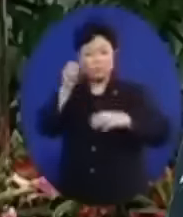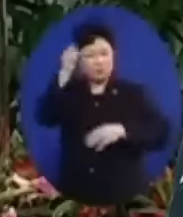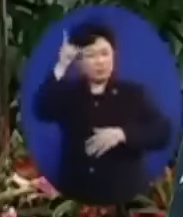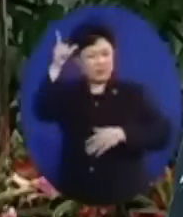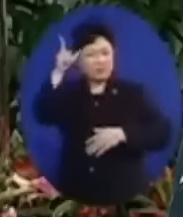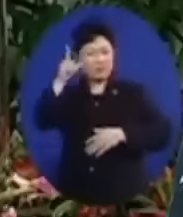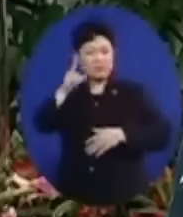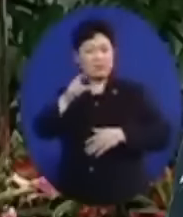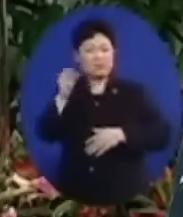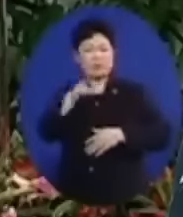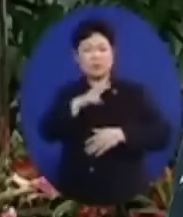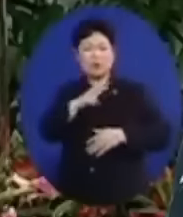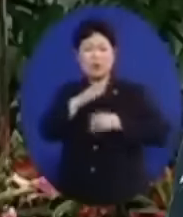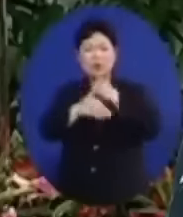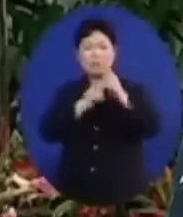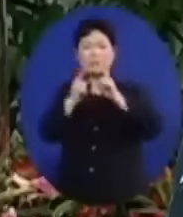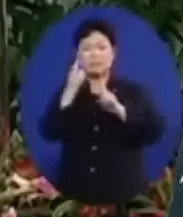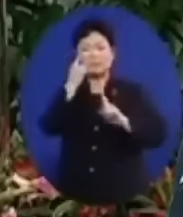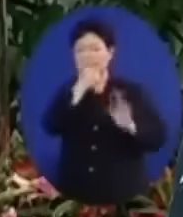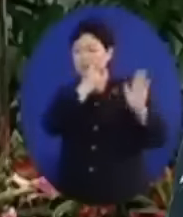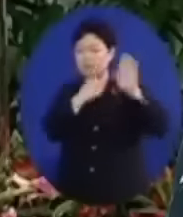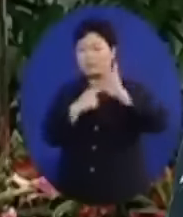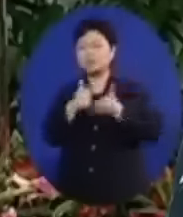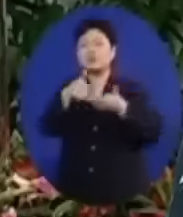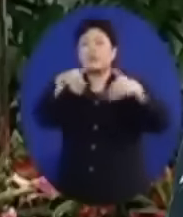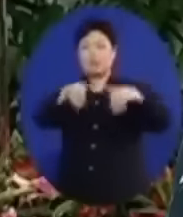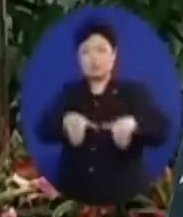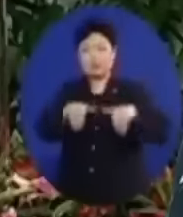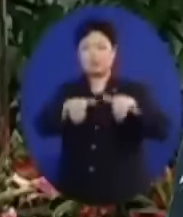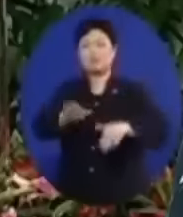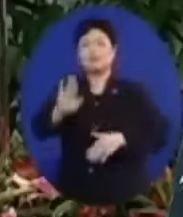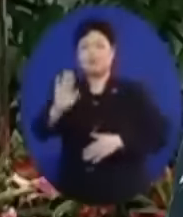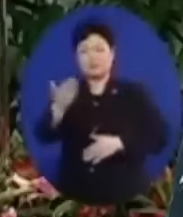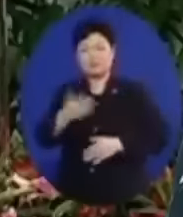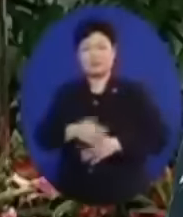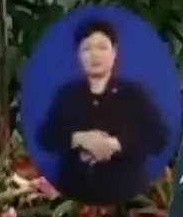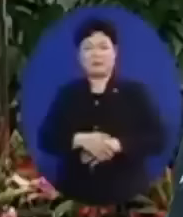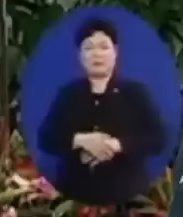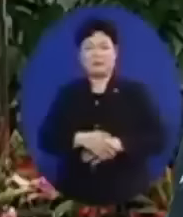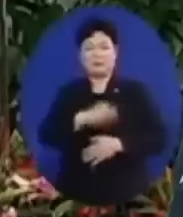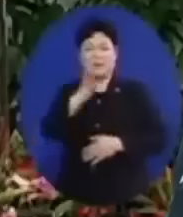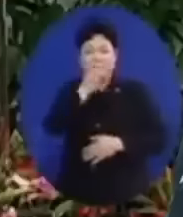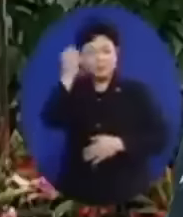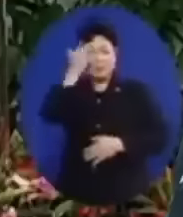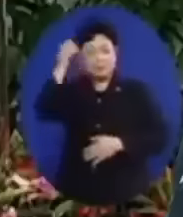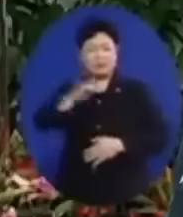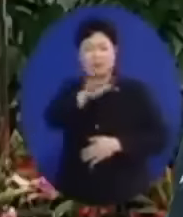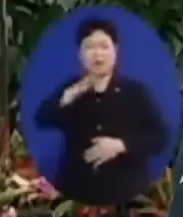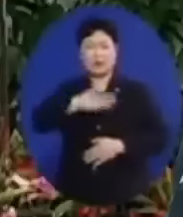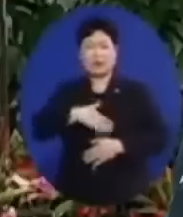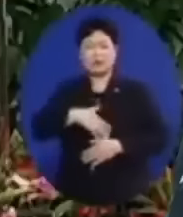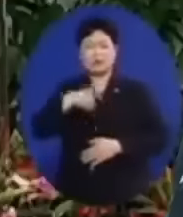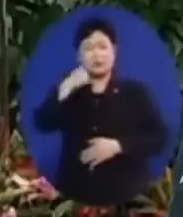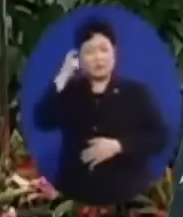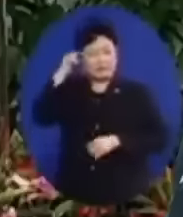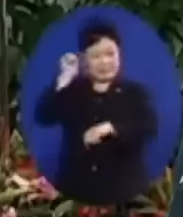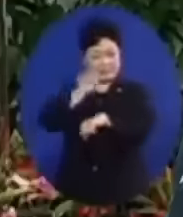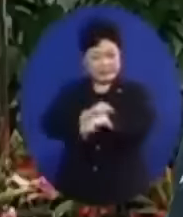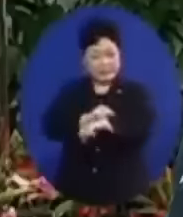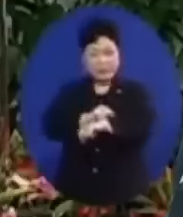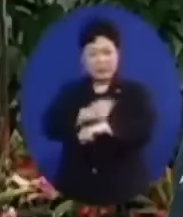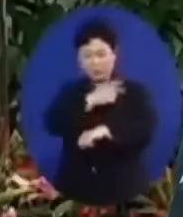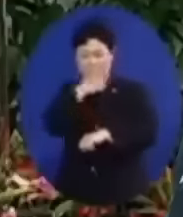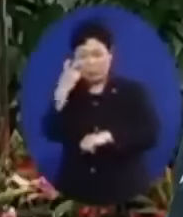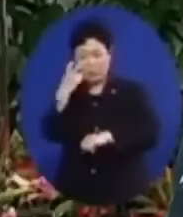되고 말씀 증거하는 주의 일꾼이 되었었습니다. 성령님은 우리가 알 수 없는 지혜와